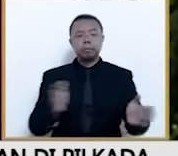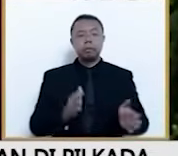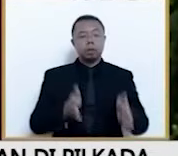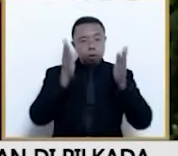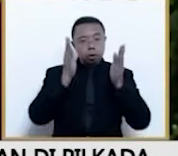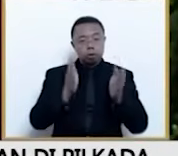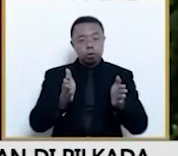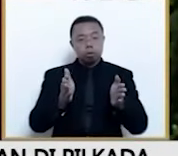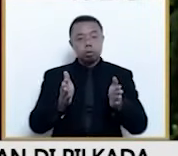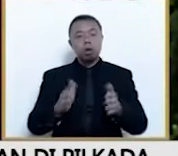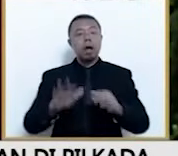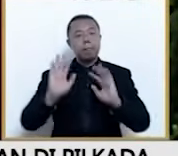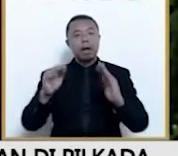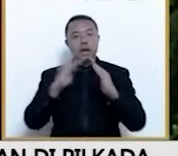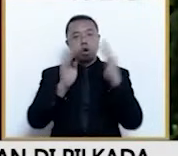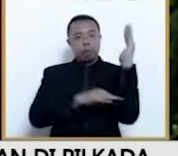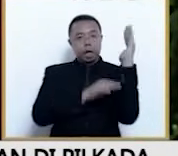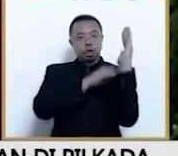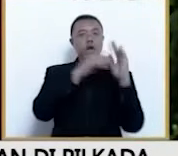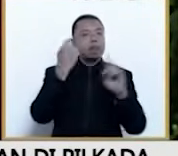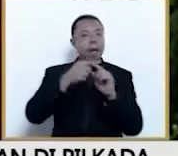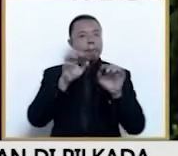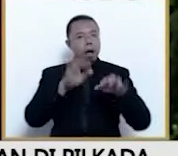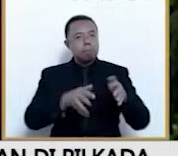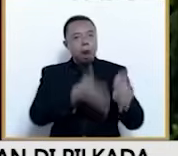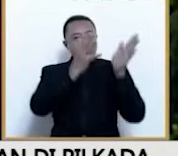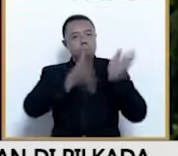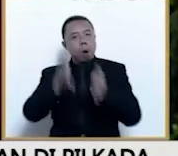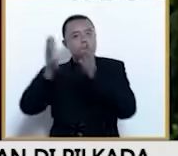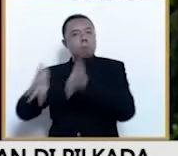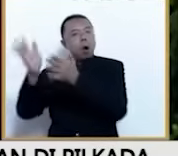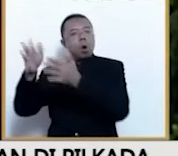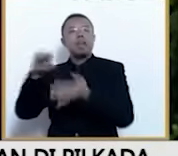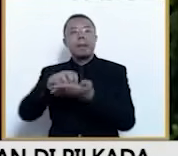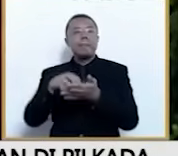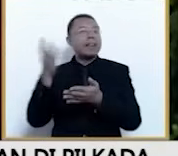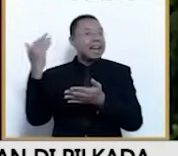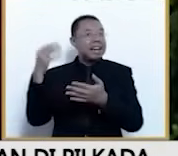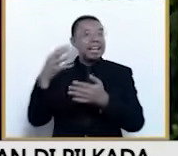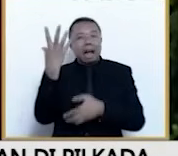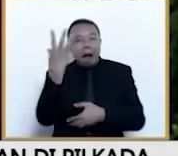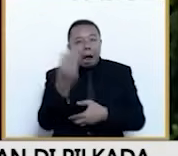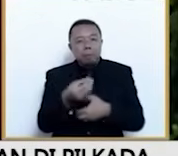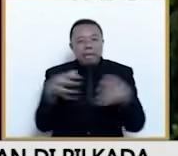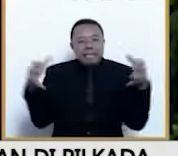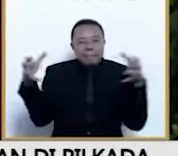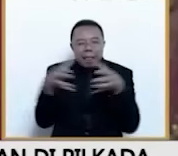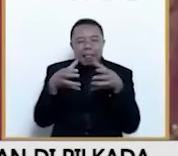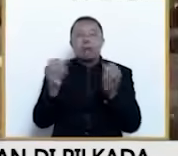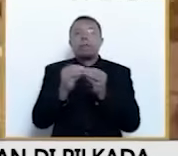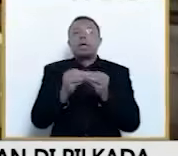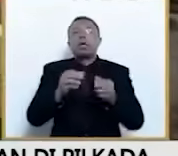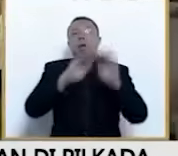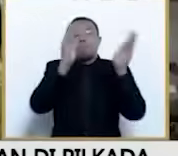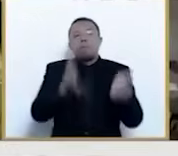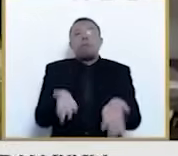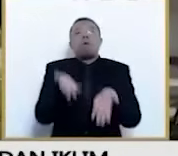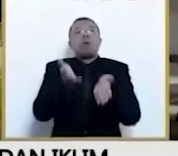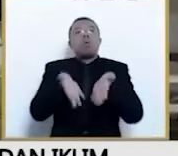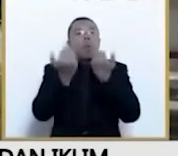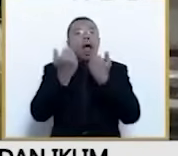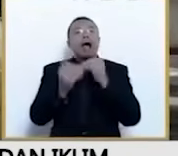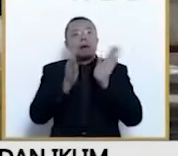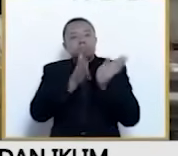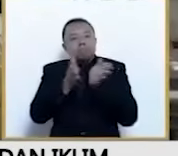Khususnya diperbanyak lagi atau di tempat pemukiman yang sempit tadi itu dibenahin lagi, Mas.